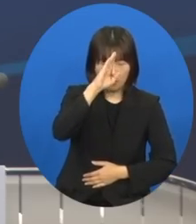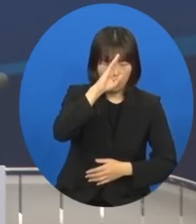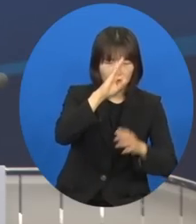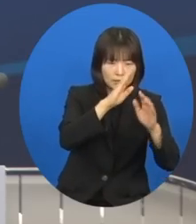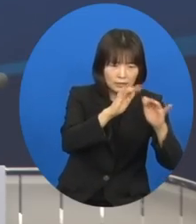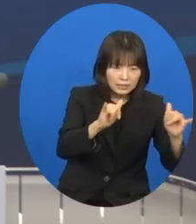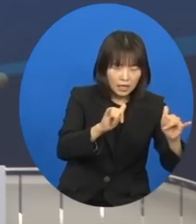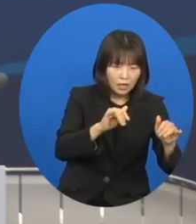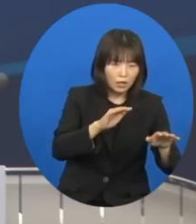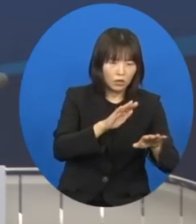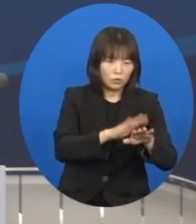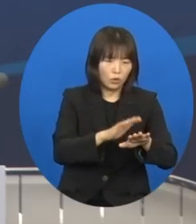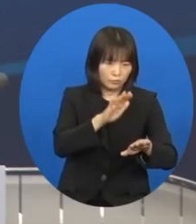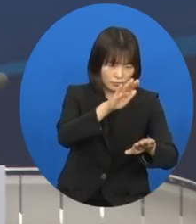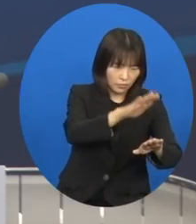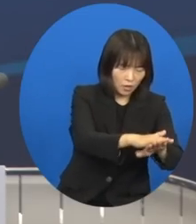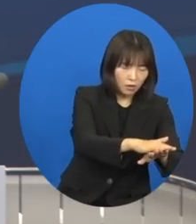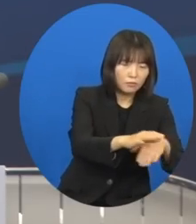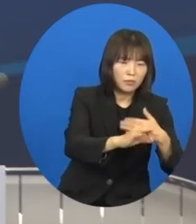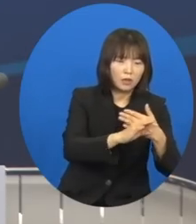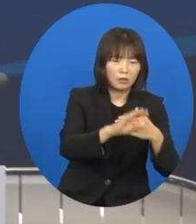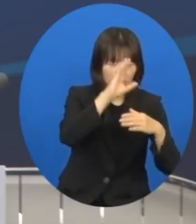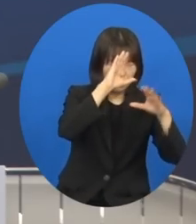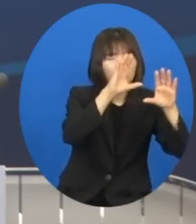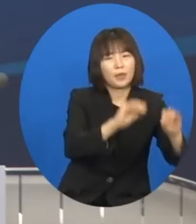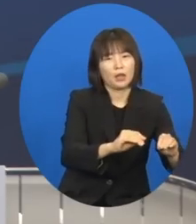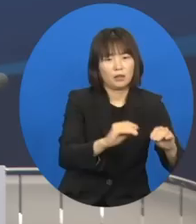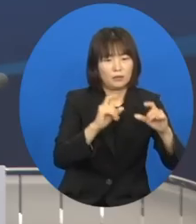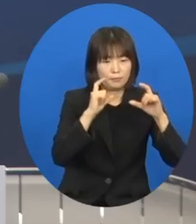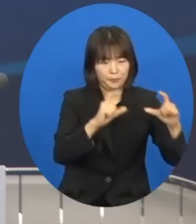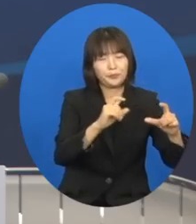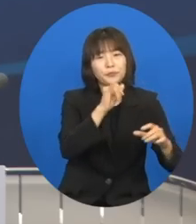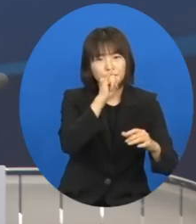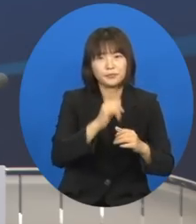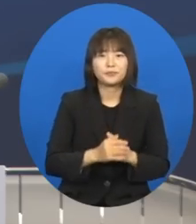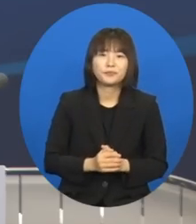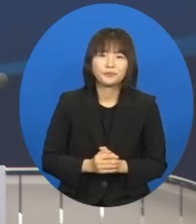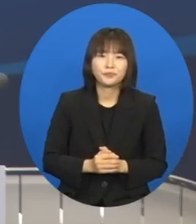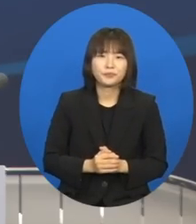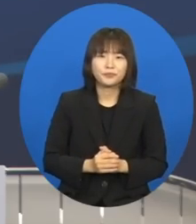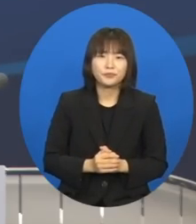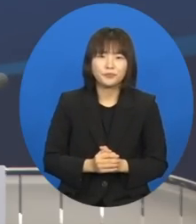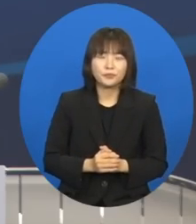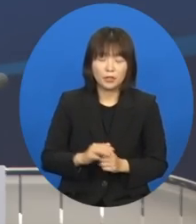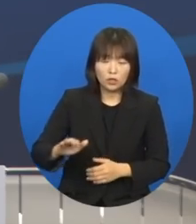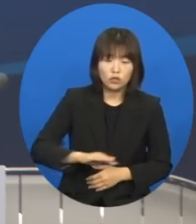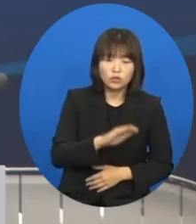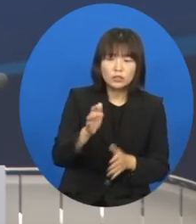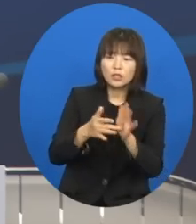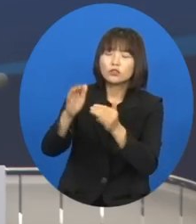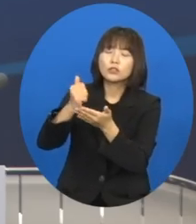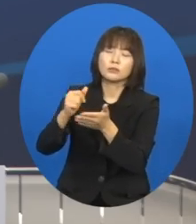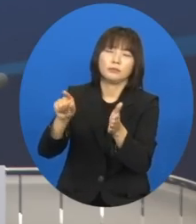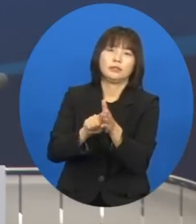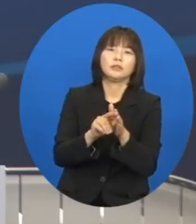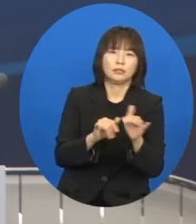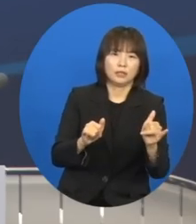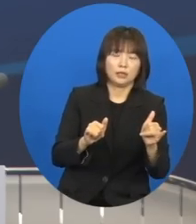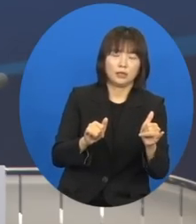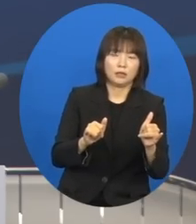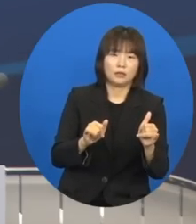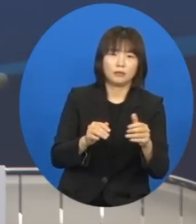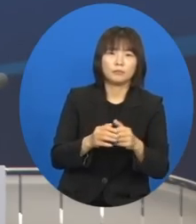얹은 즉 나으리라고 선포하고 있습니다. 여러분, 우리 믿는 크리스찬입니다. 근데 우리에게 이 다섯